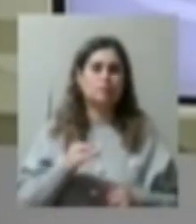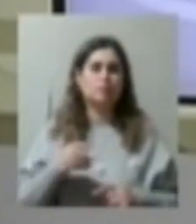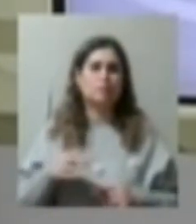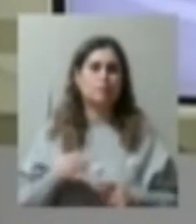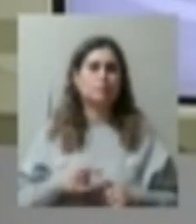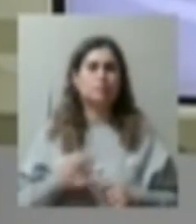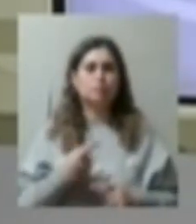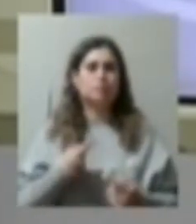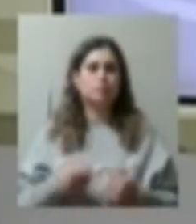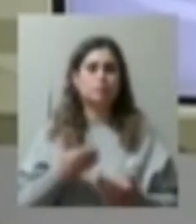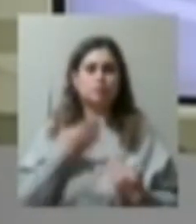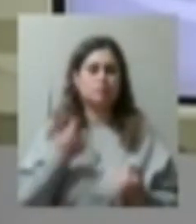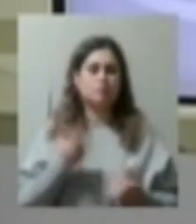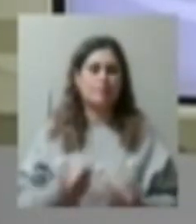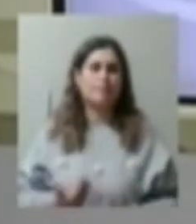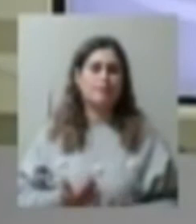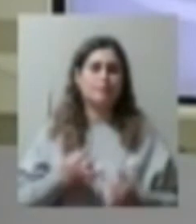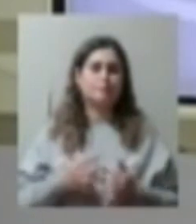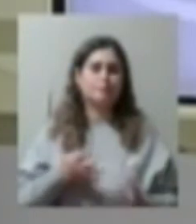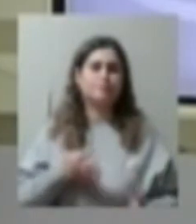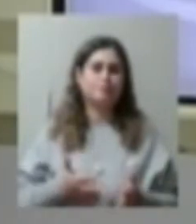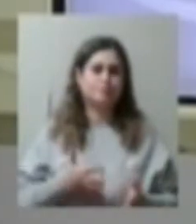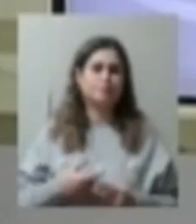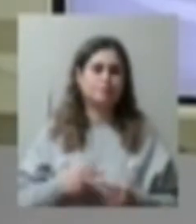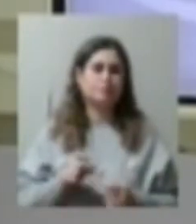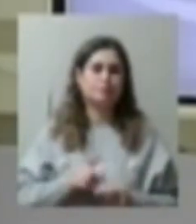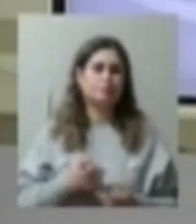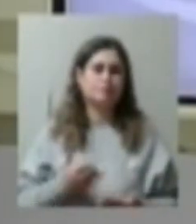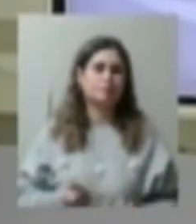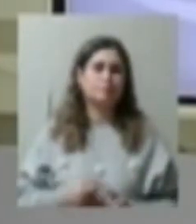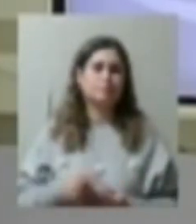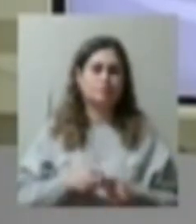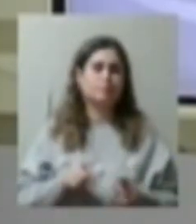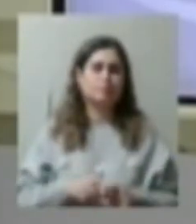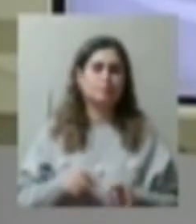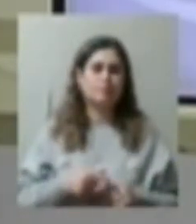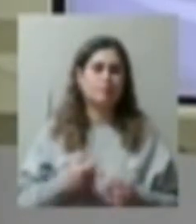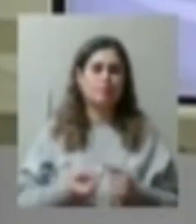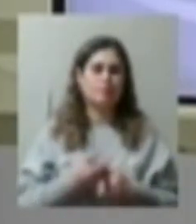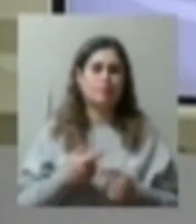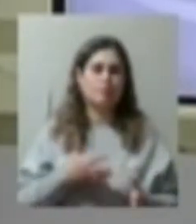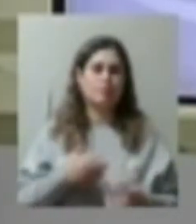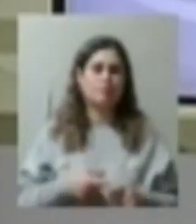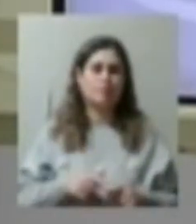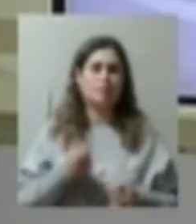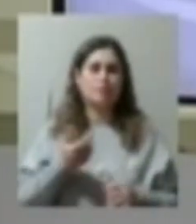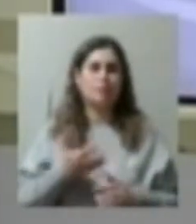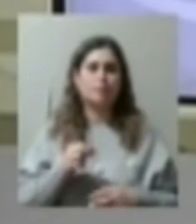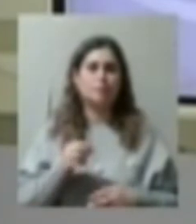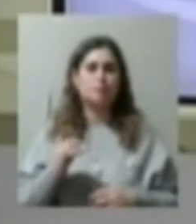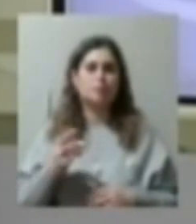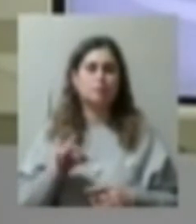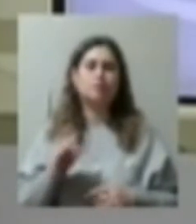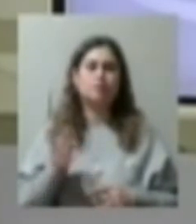чимось актуально для життя Херсона. Життя херсонських велосипедистів, так. Правда? Так, але все-таки для велосипедистів це все-таки трошки безпечніше, тому що